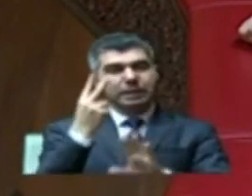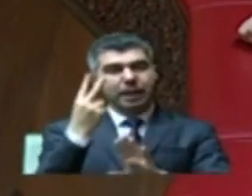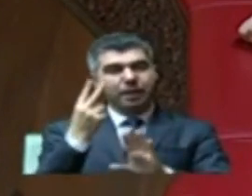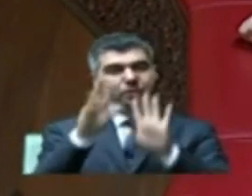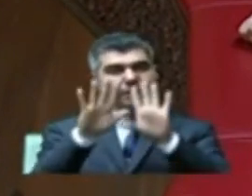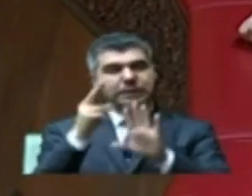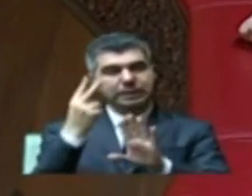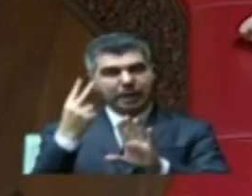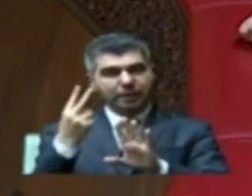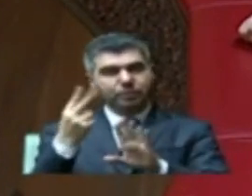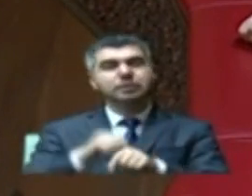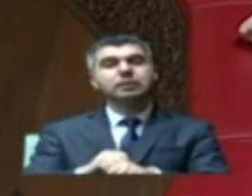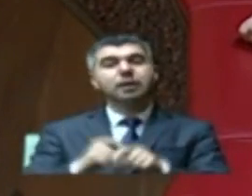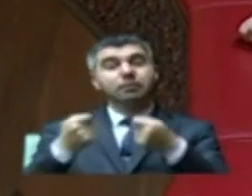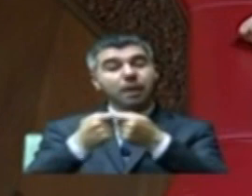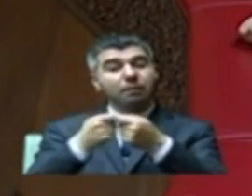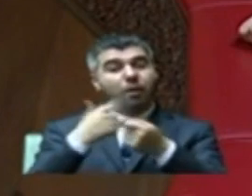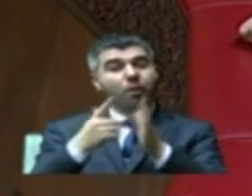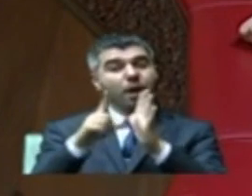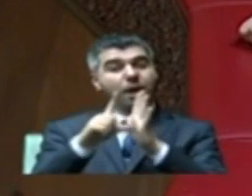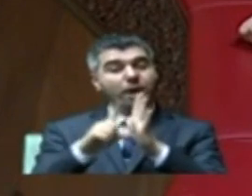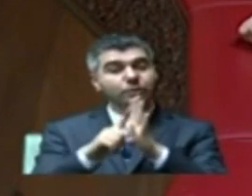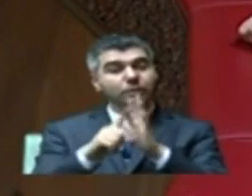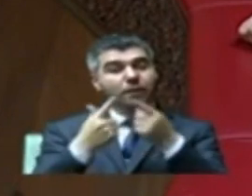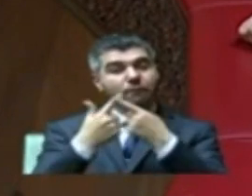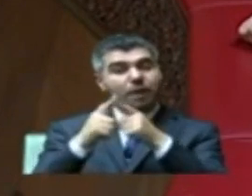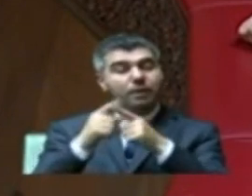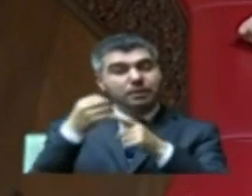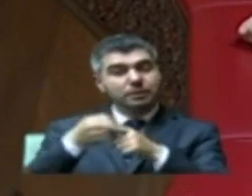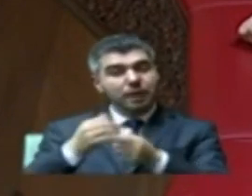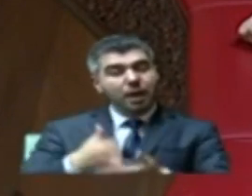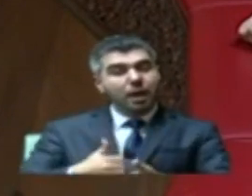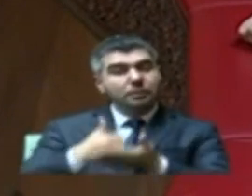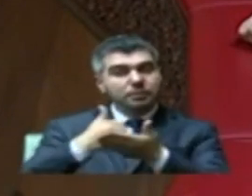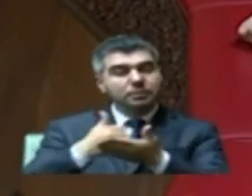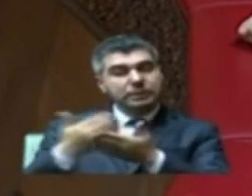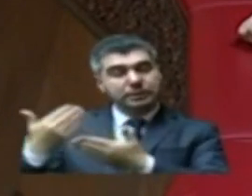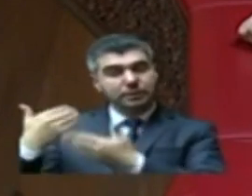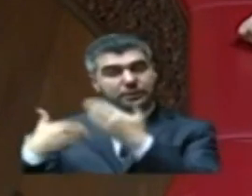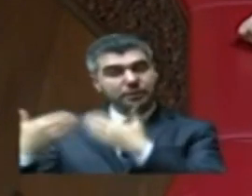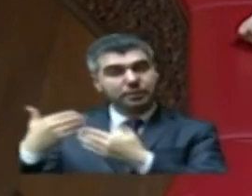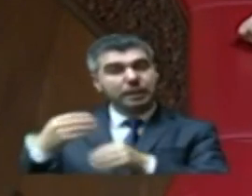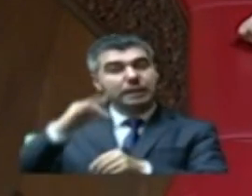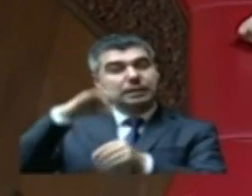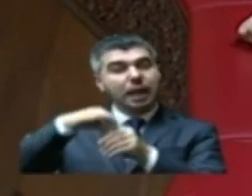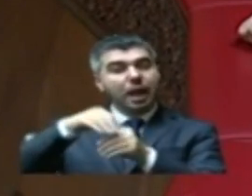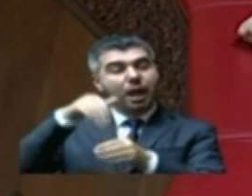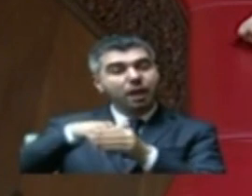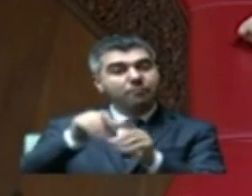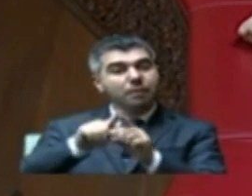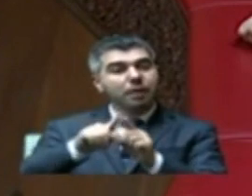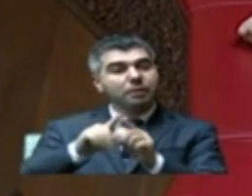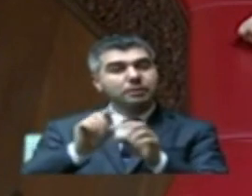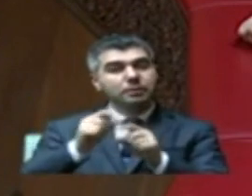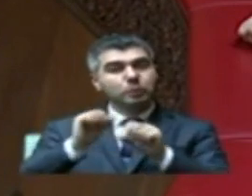أو ملائمة الوضعية القانونية للتعاونيات الموجودة. وبالمناسبة أنه منذ تصويت على هذا القانون والمصادقة على هذا القانون